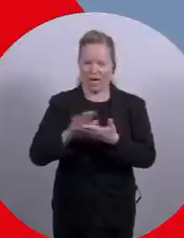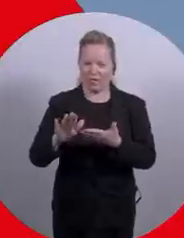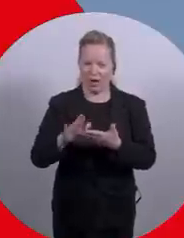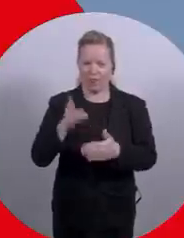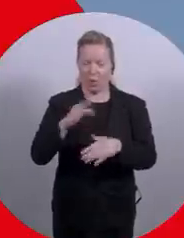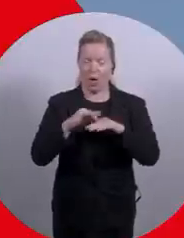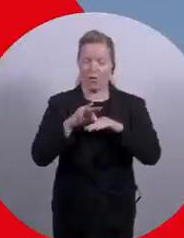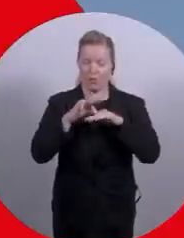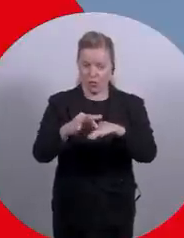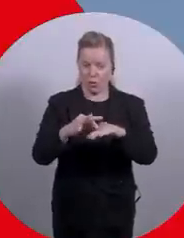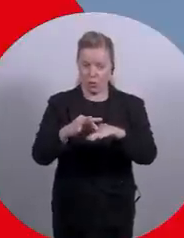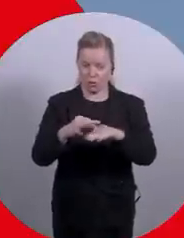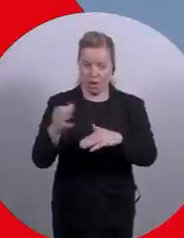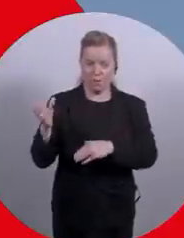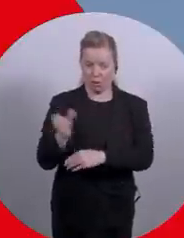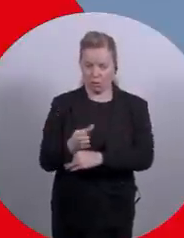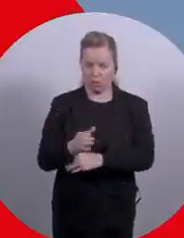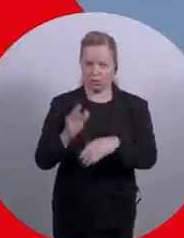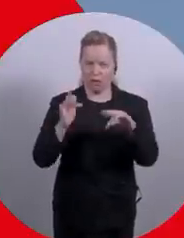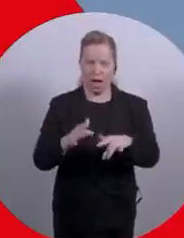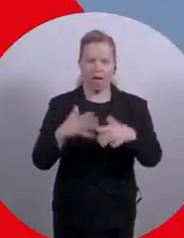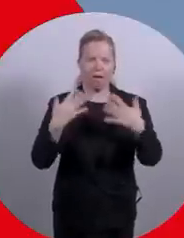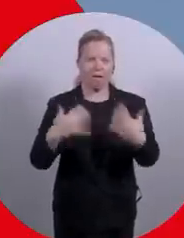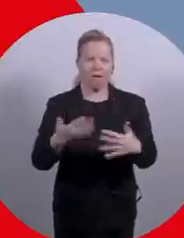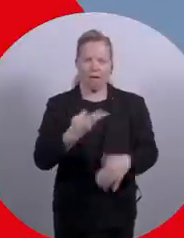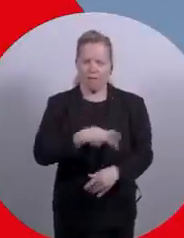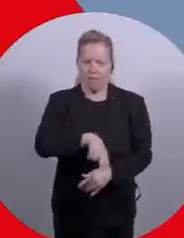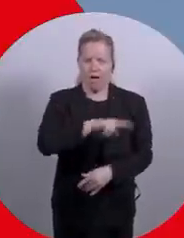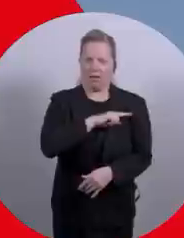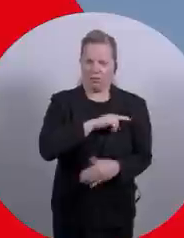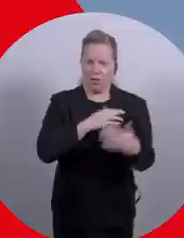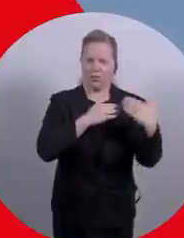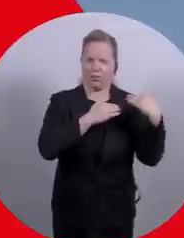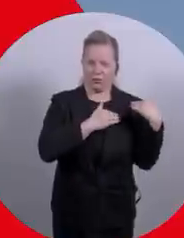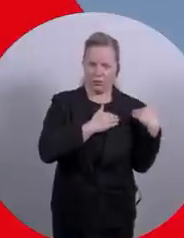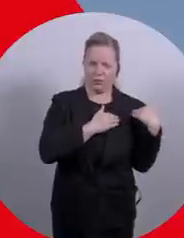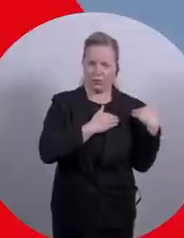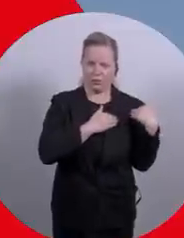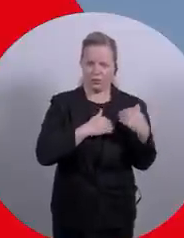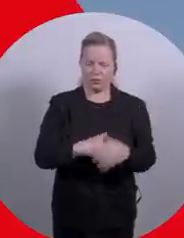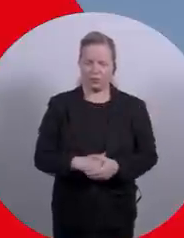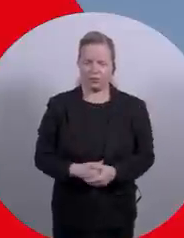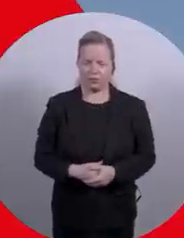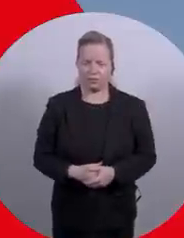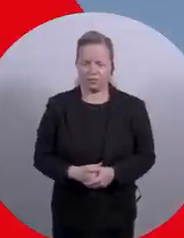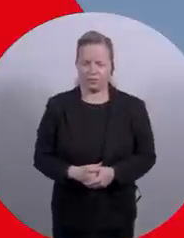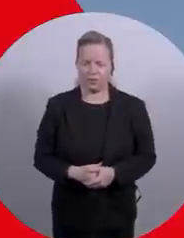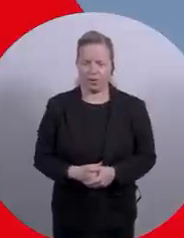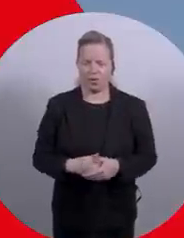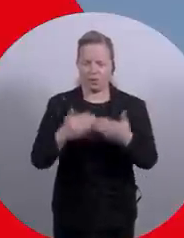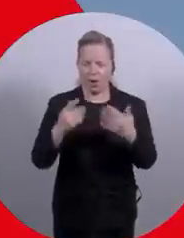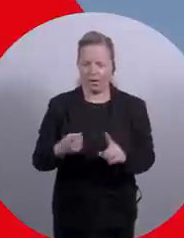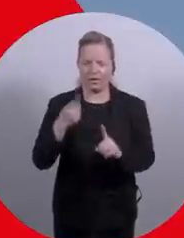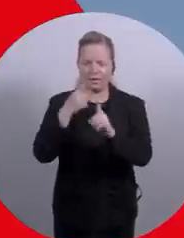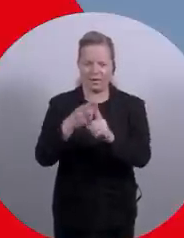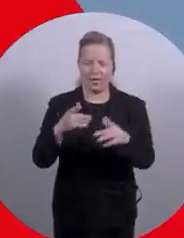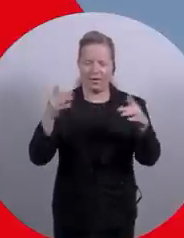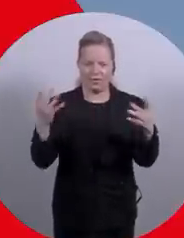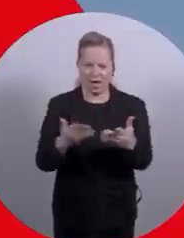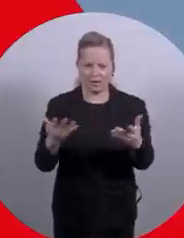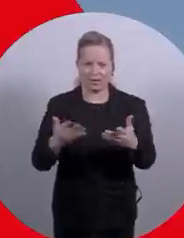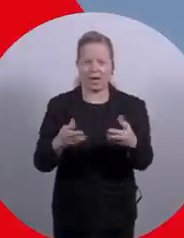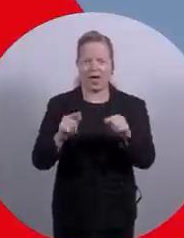mit der Führungsposition auf einer riesen Verantwortung davon zukommt und heute geht es darum die Verantwortung für unsere